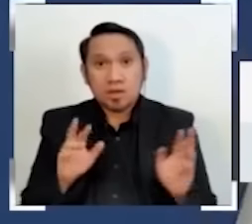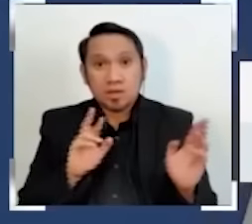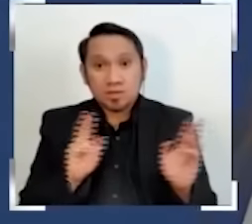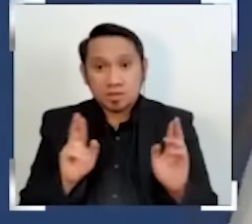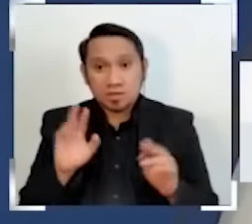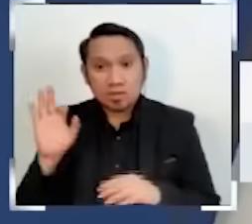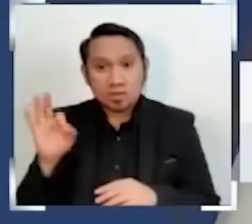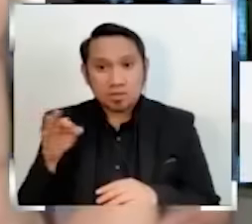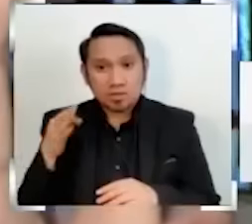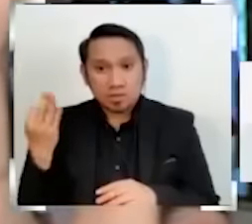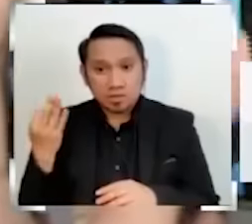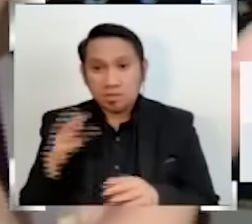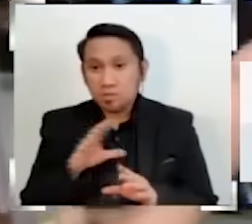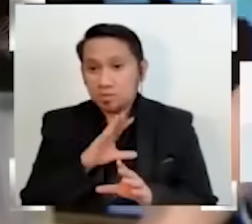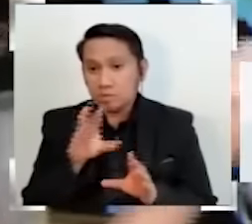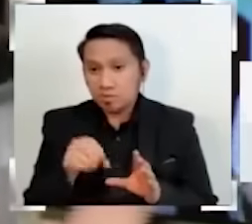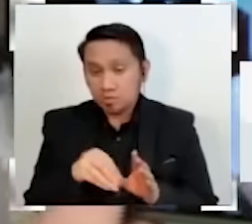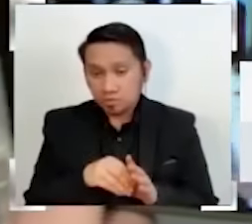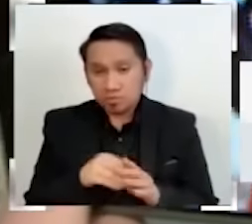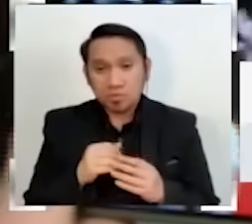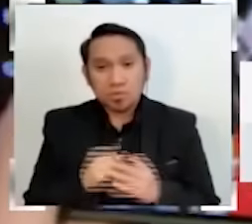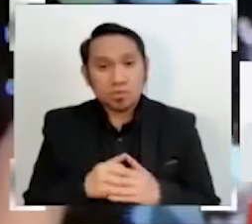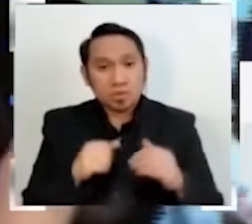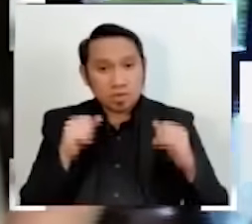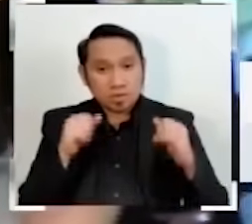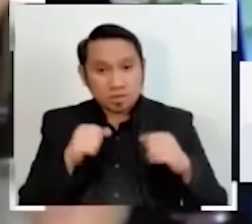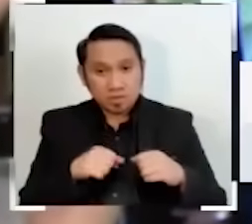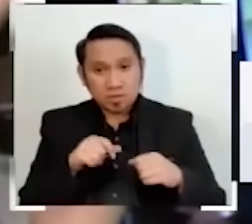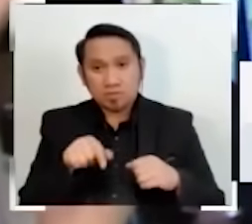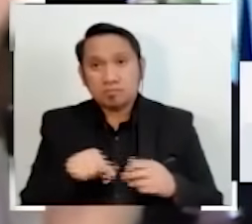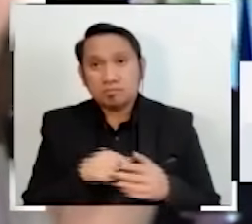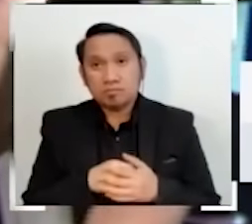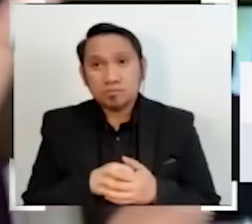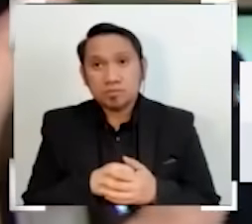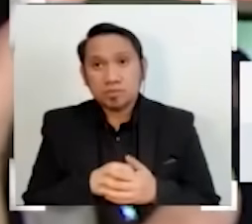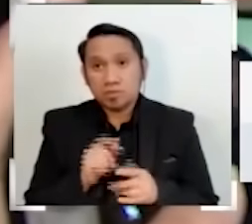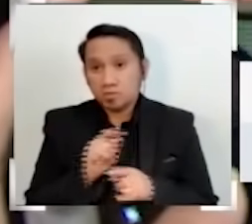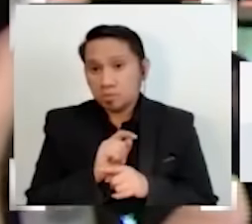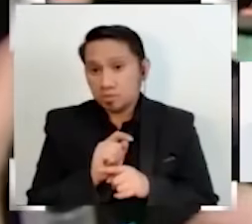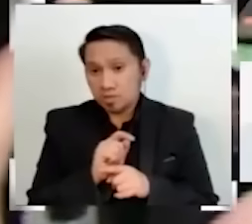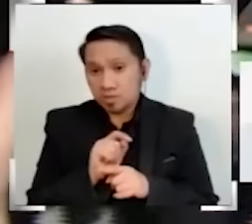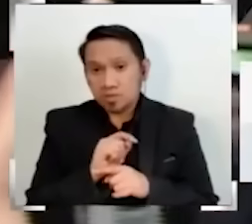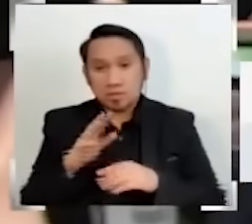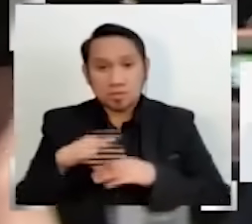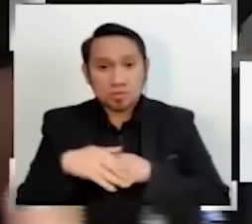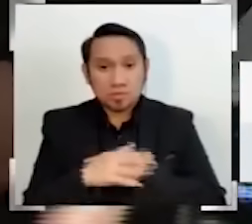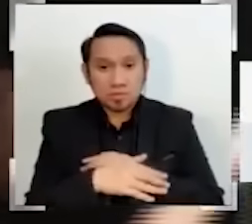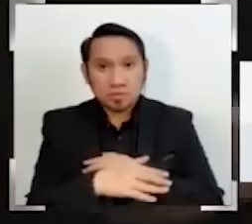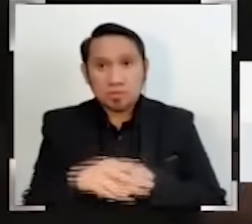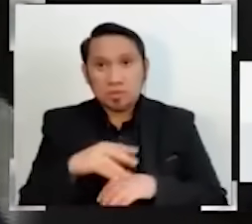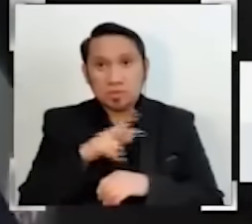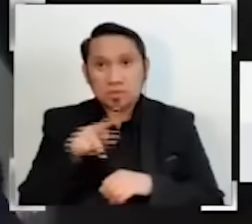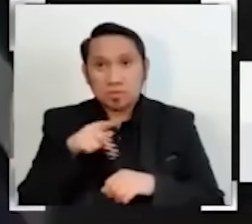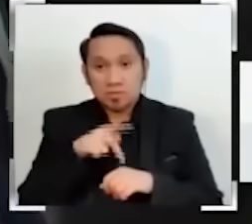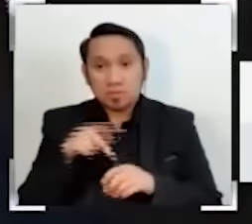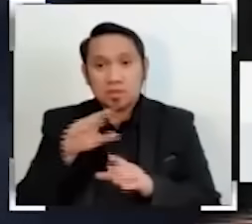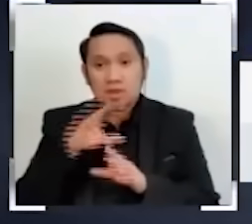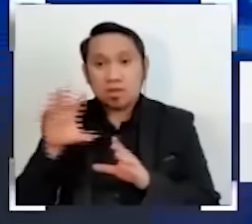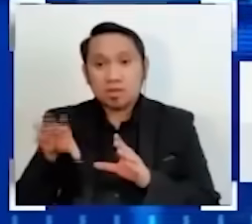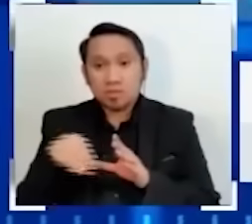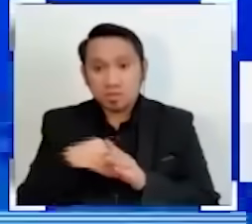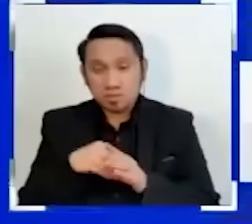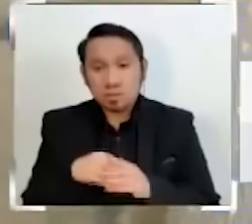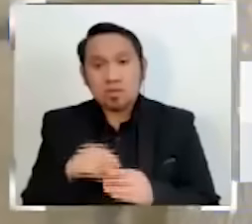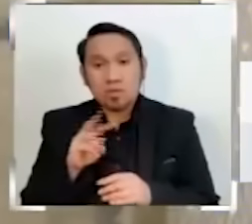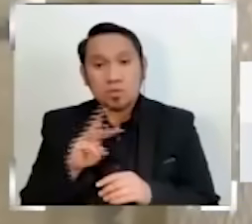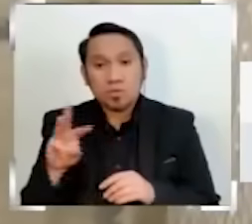na sumali sa isang joint maritime patrol operations sa mga karagatan ng Pilipinas, kabilang na ang West Philippine